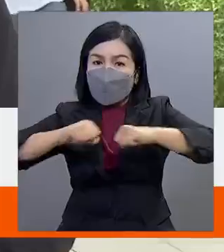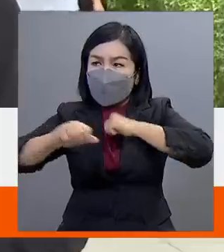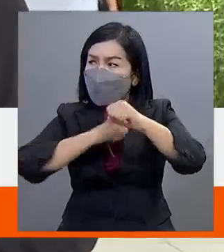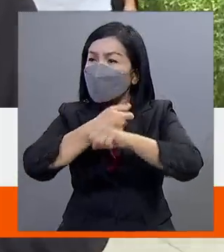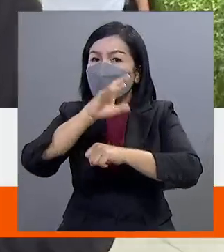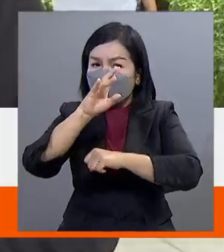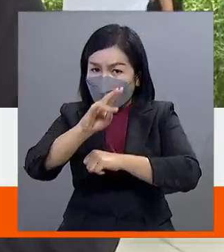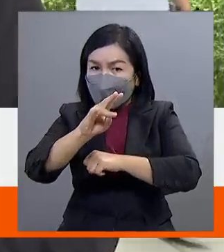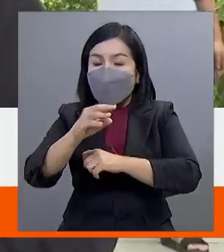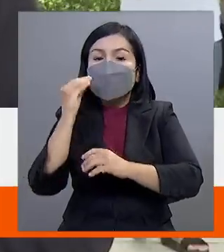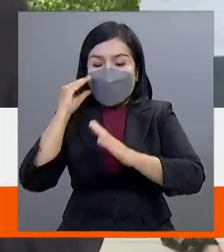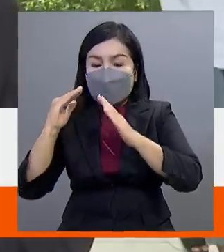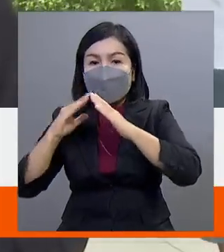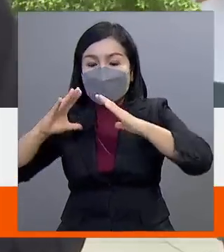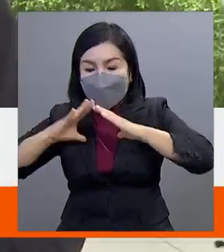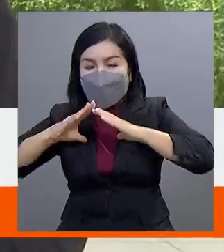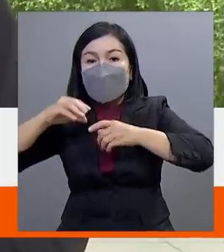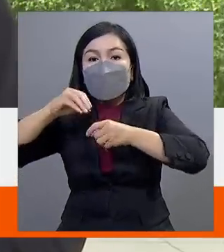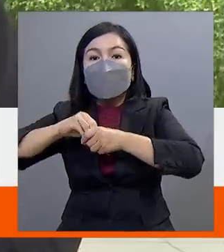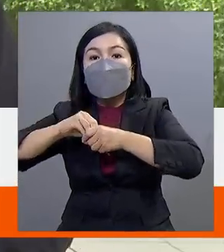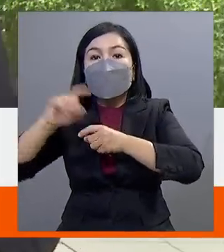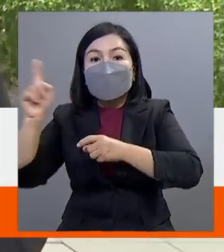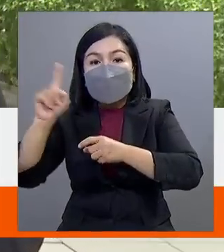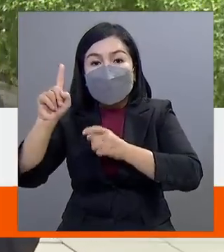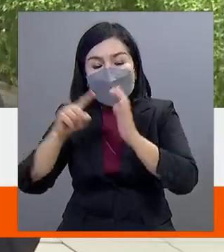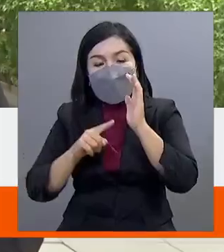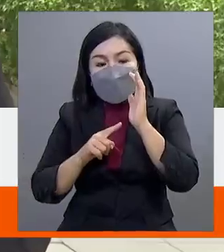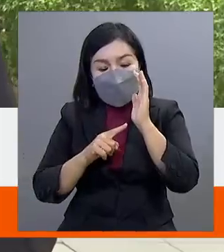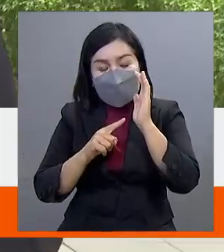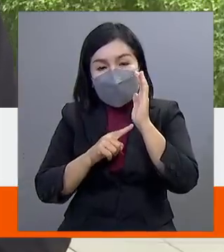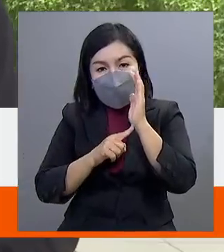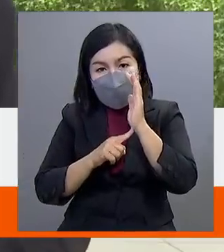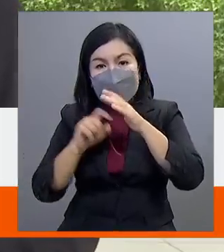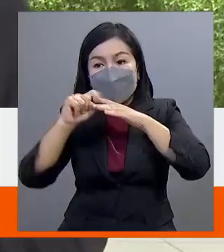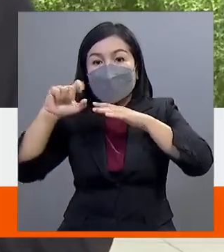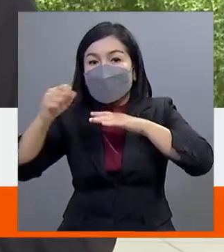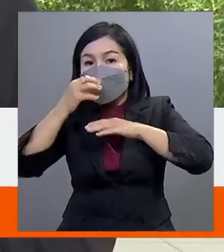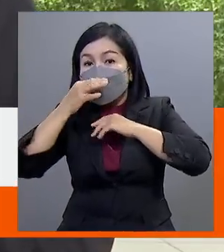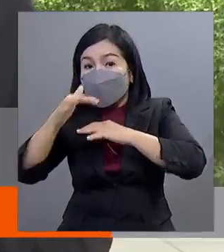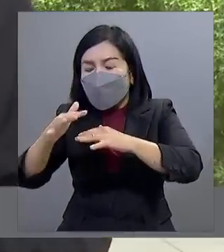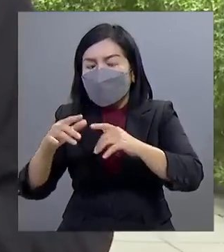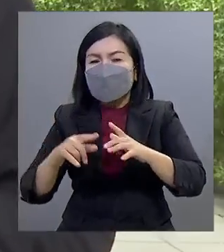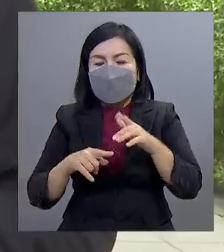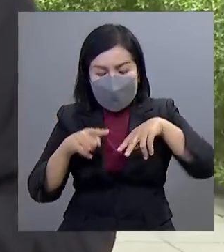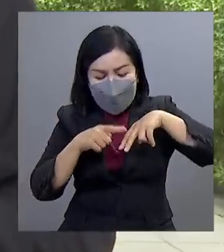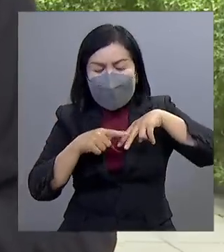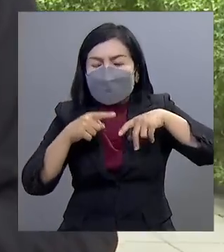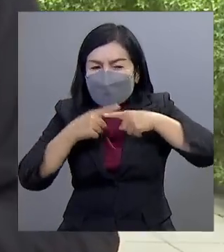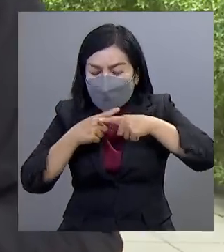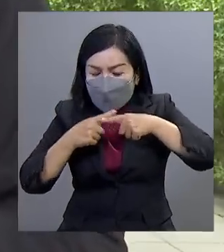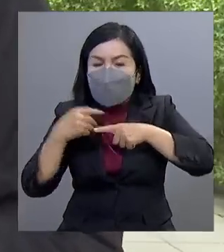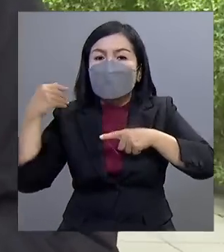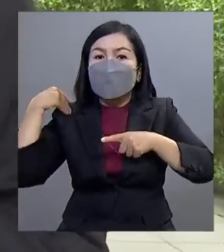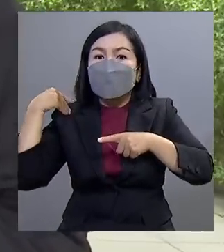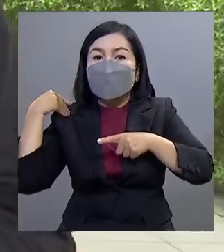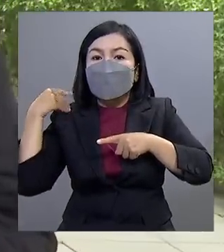านพักเธออยู่ที่ในพื้นที่จังหวัดสมุทรสาครนะคะตอนนี้มีอาการบาดเจ็บที่ข้อเท้าค่ะจากการที่มา